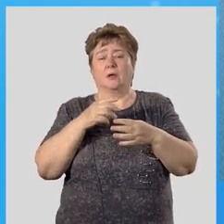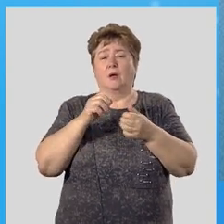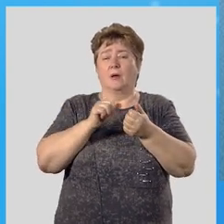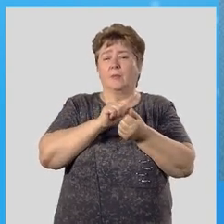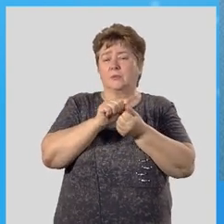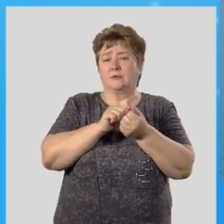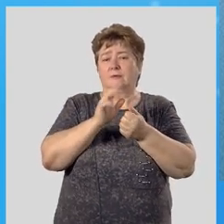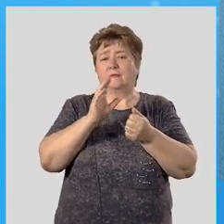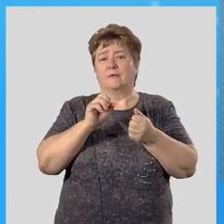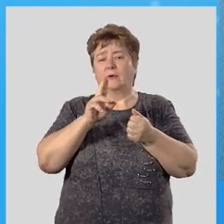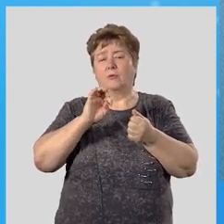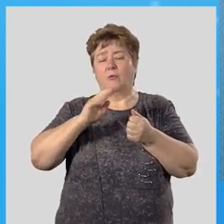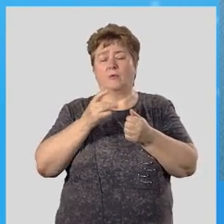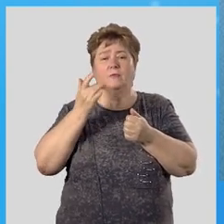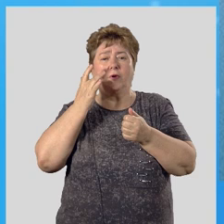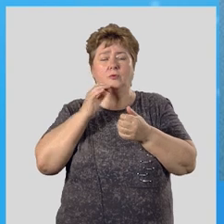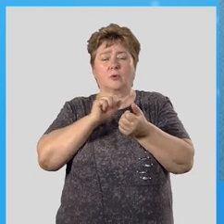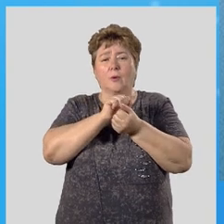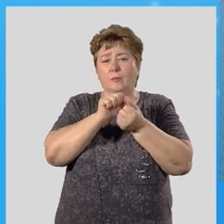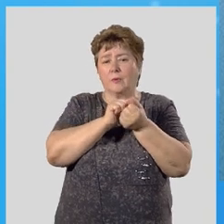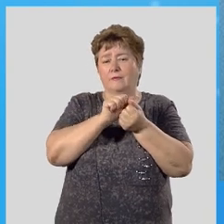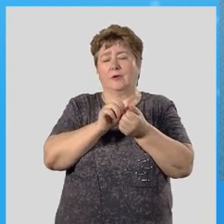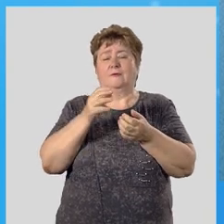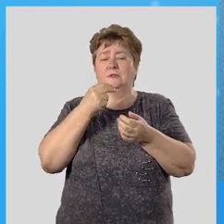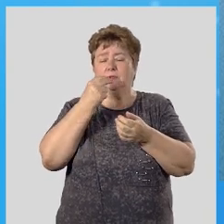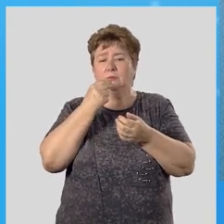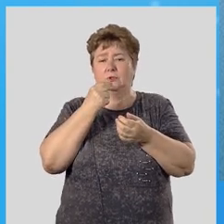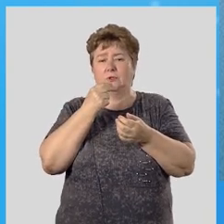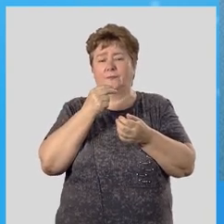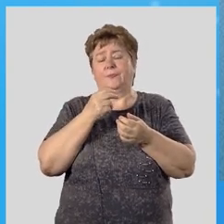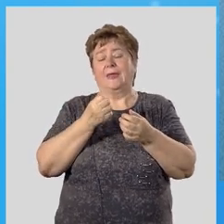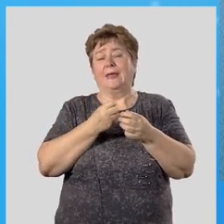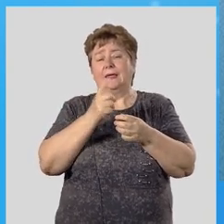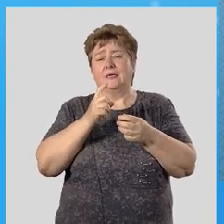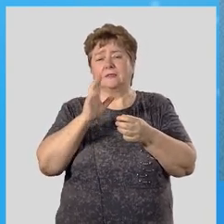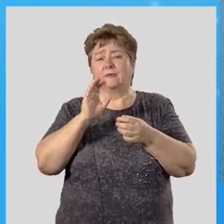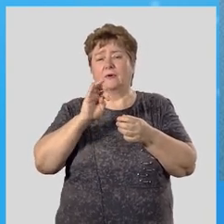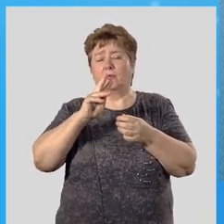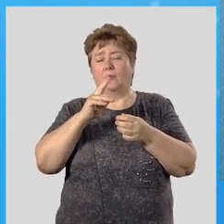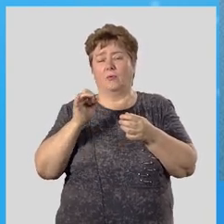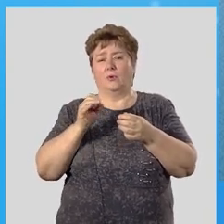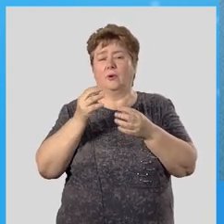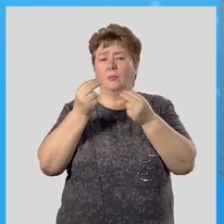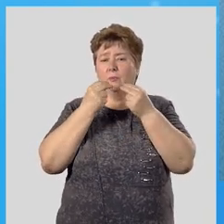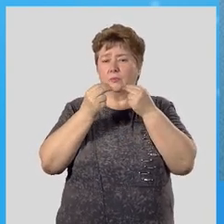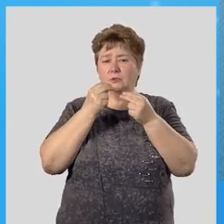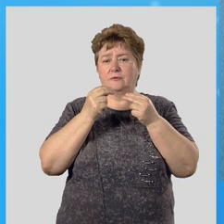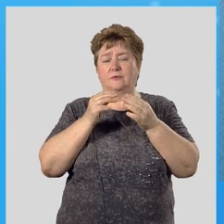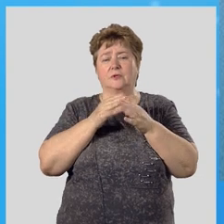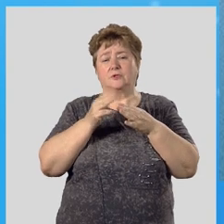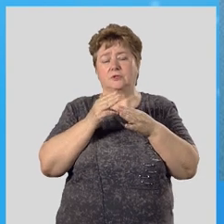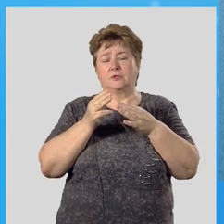пищеварительная вакуоль, в которой переваривается пища. Из вакуоли пищевые